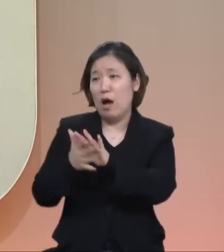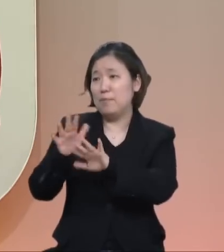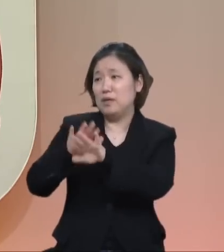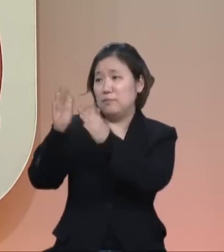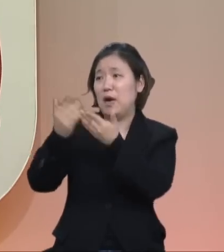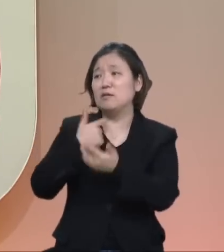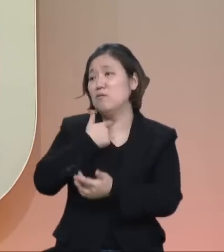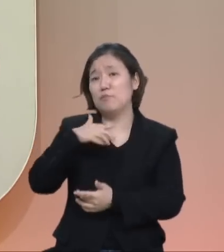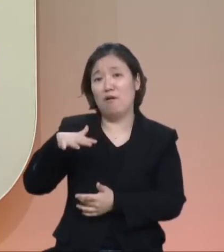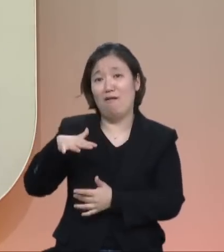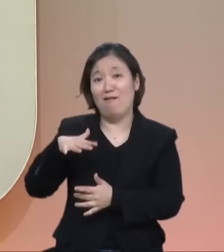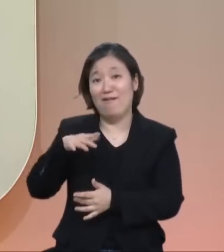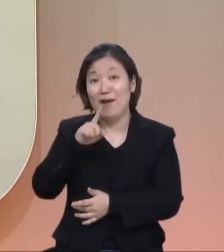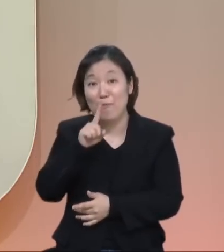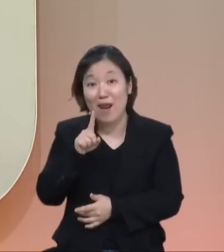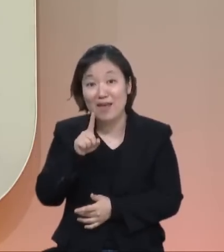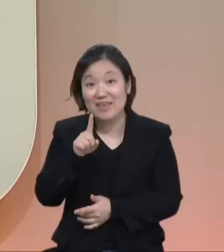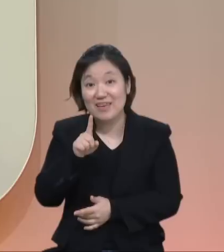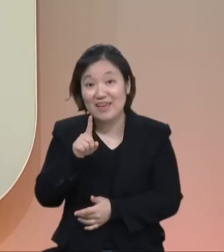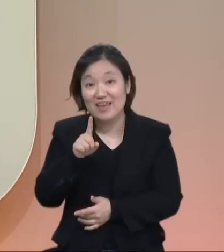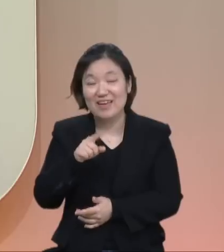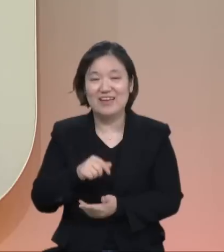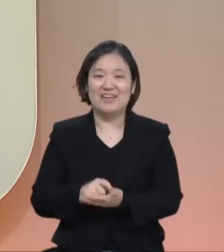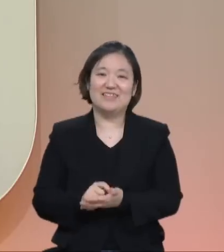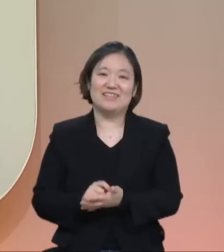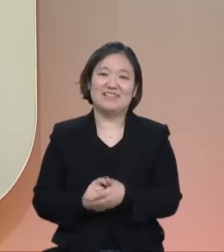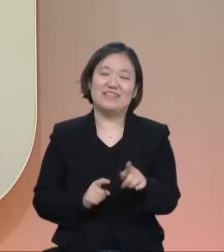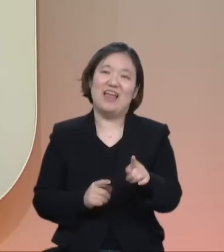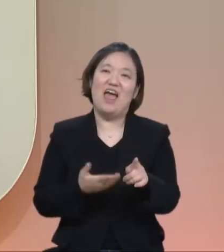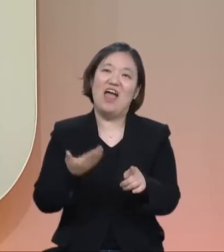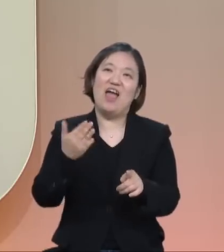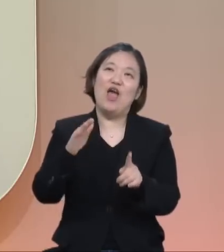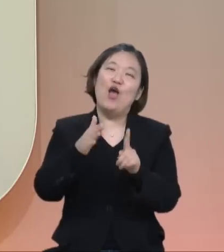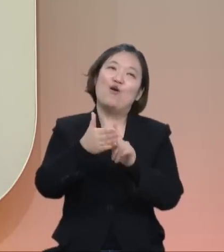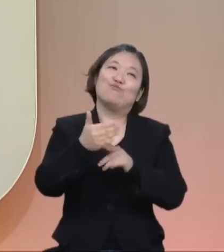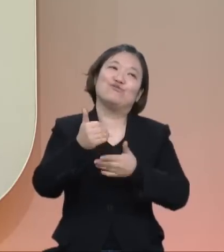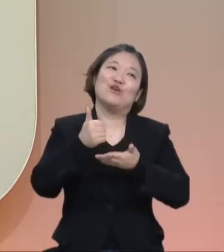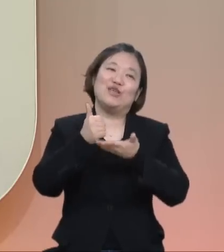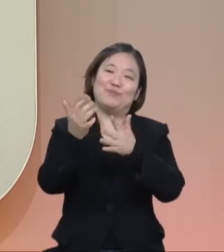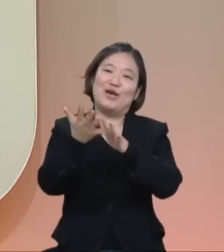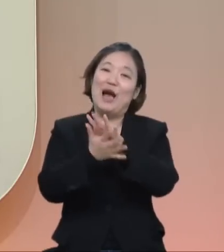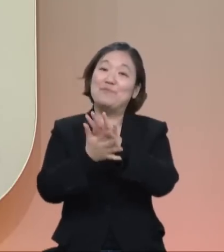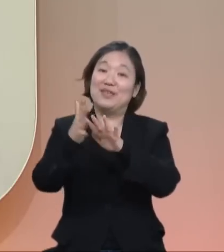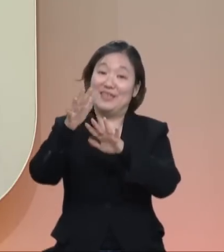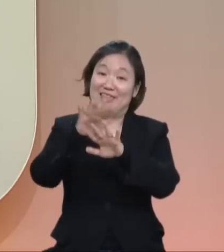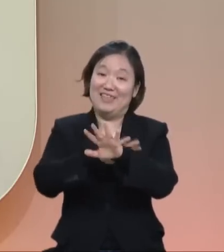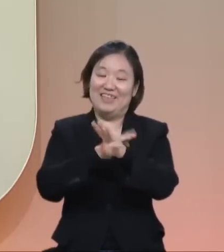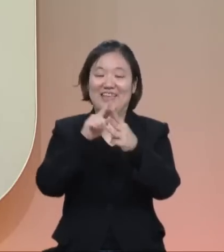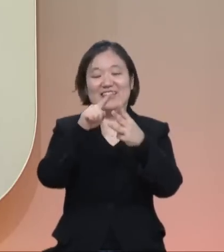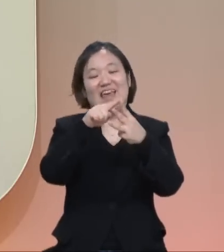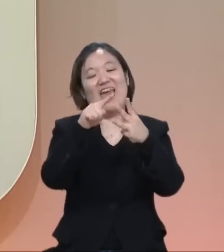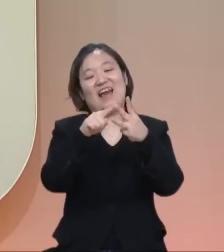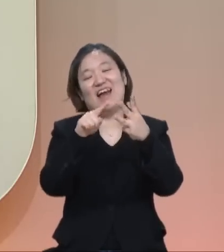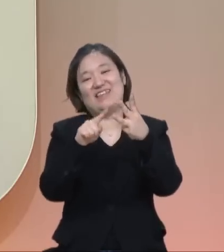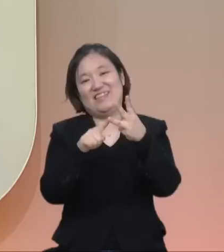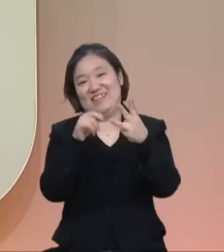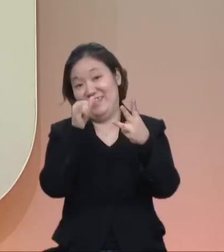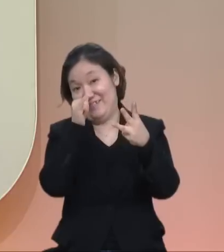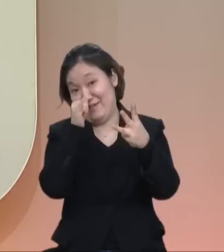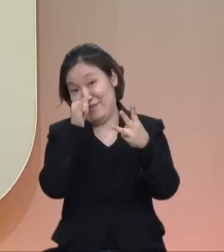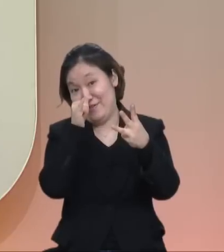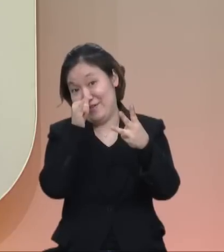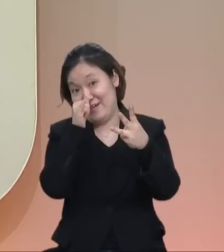예 우리 부처님의 가피는 3종 가피가 있습니다 마치 3종 세트라고 하죠